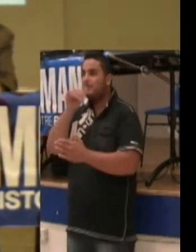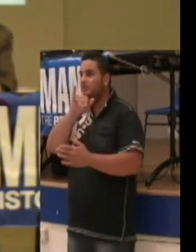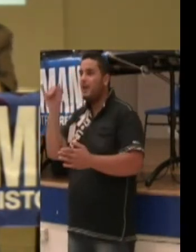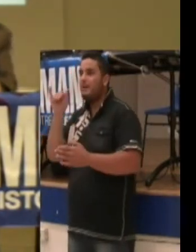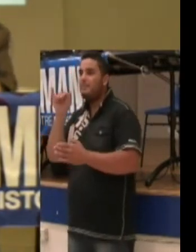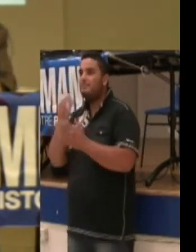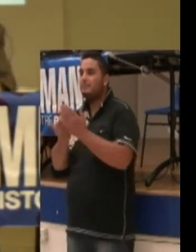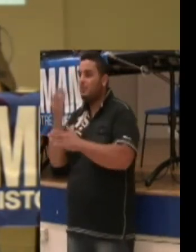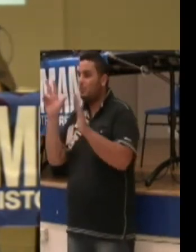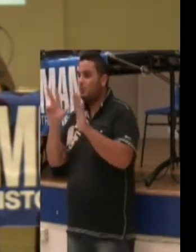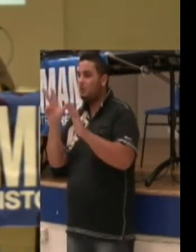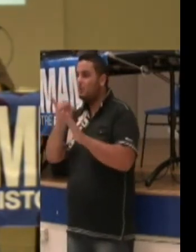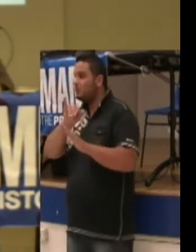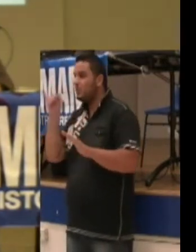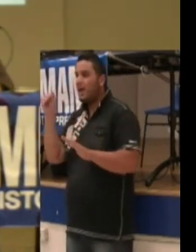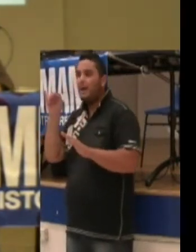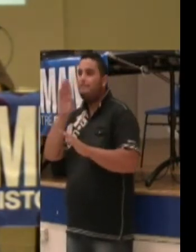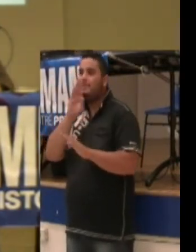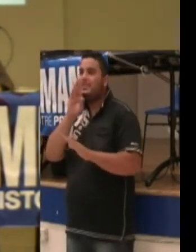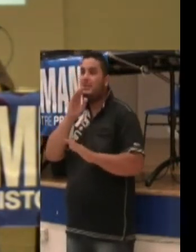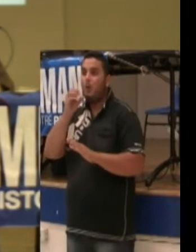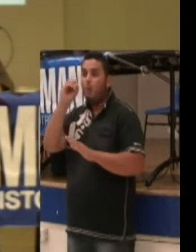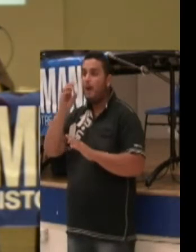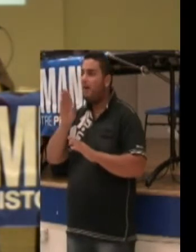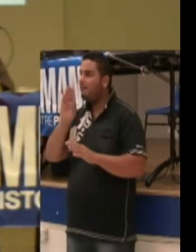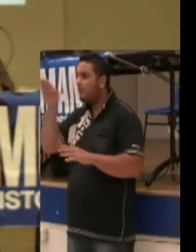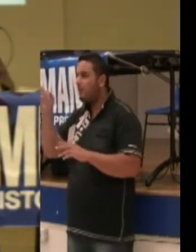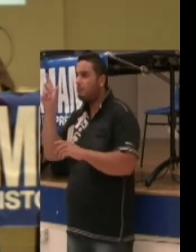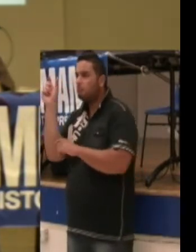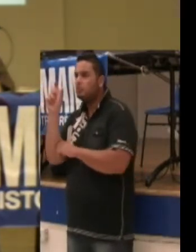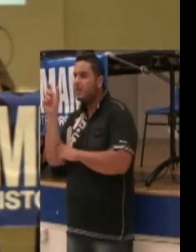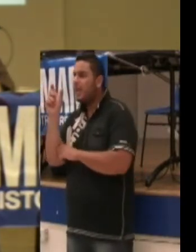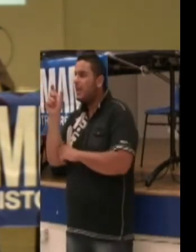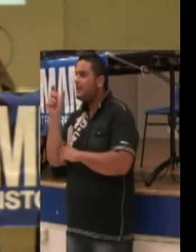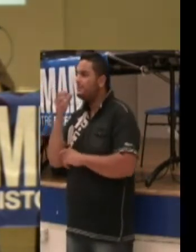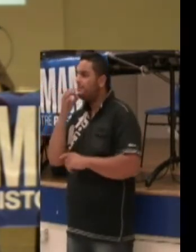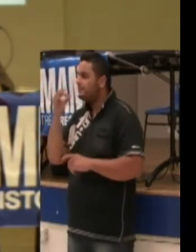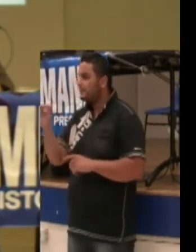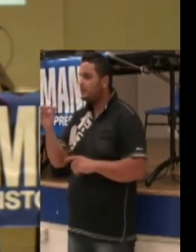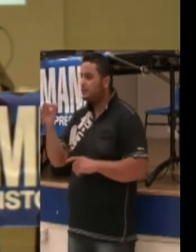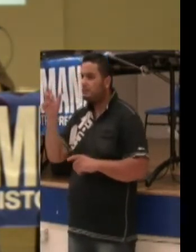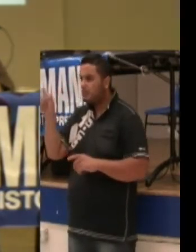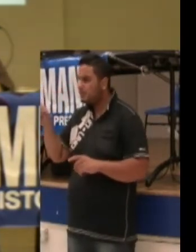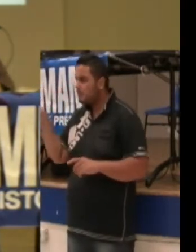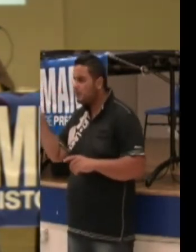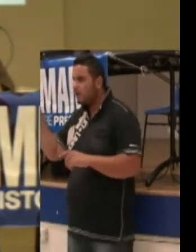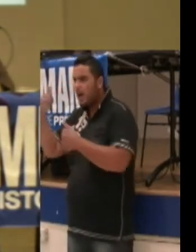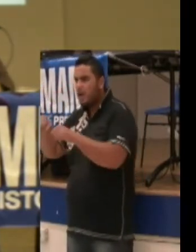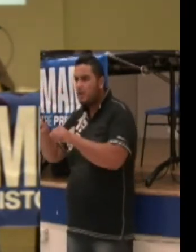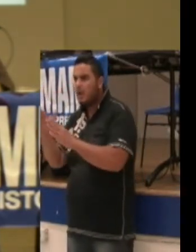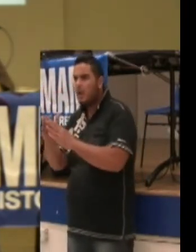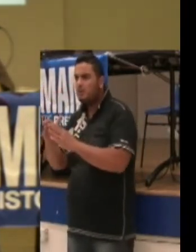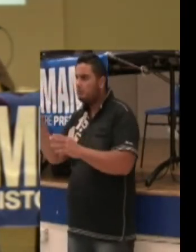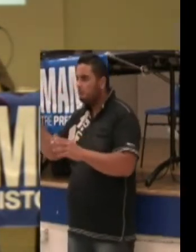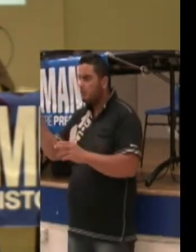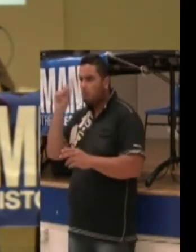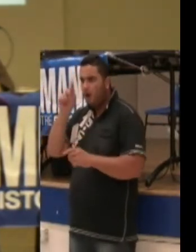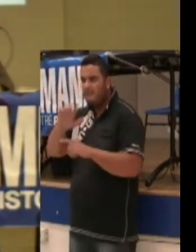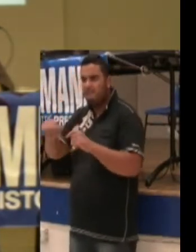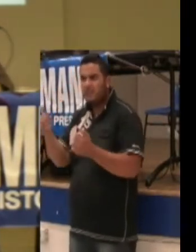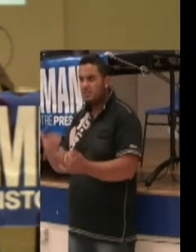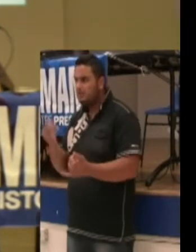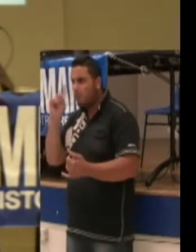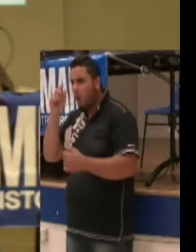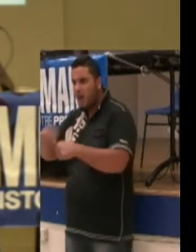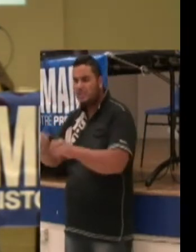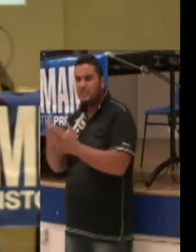il les chassait à coups de bâton. Quand il les trouvait à la mosquée après l'asr, il les chassait à coups de bâton. Alors ça veut dire quoi, attendre la prière? Ça veut dire que la prière, elle